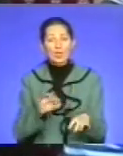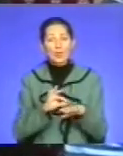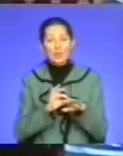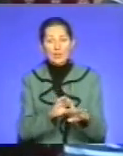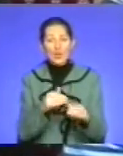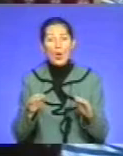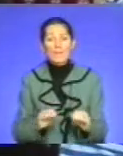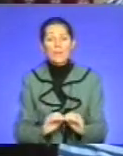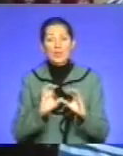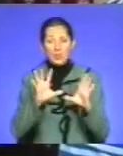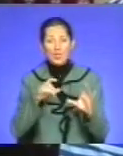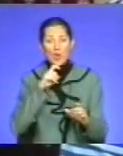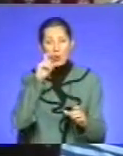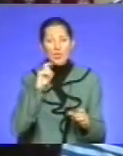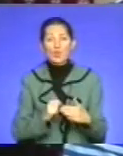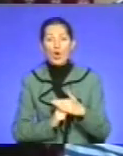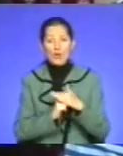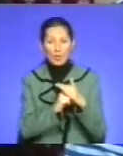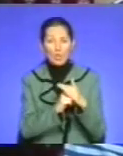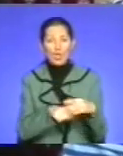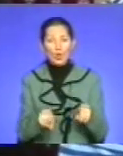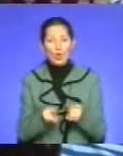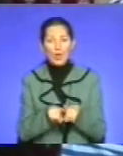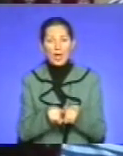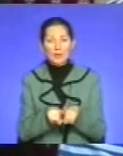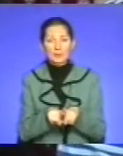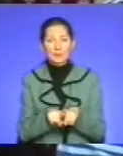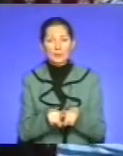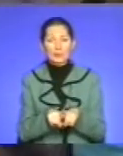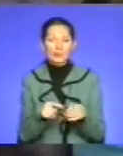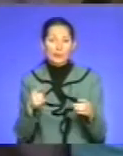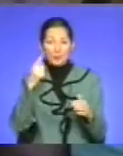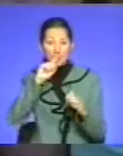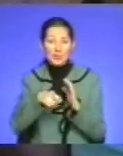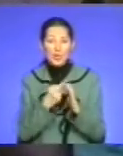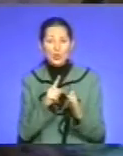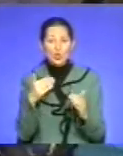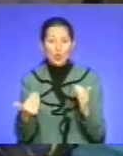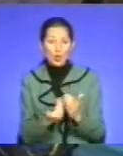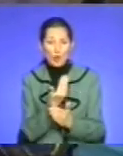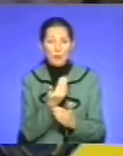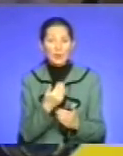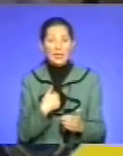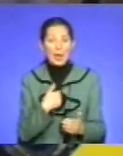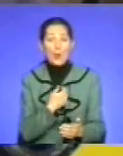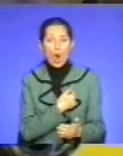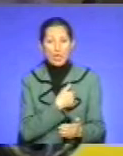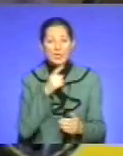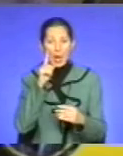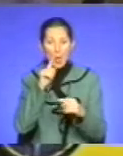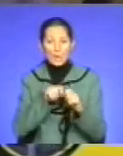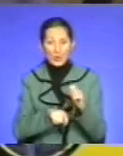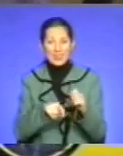української авторитету та пізнання чогось нового. По-перше, я би хотіла перевірити свої